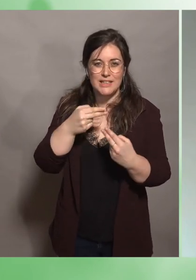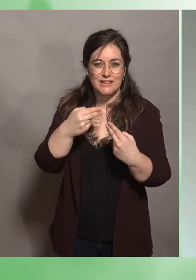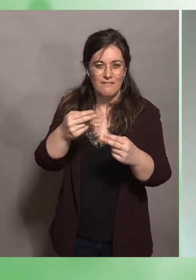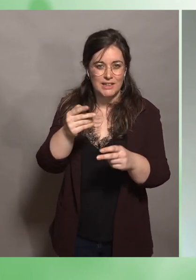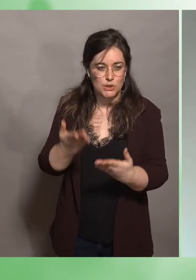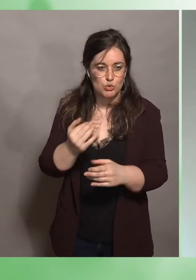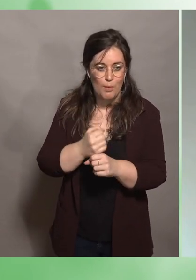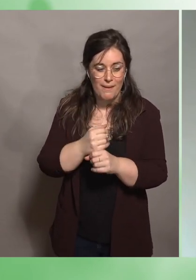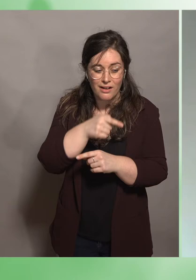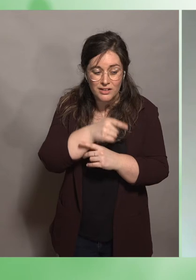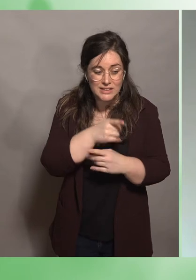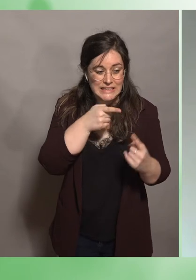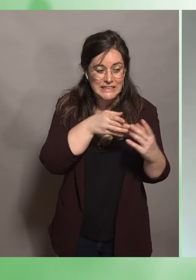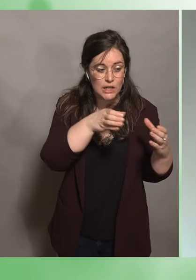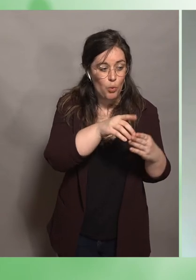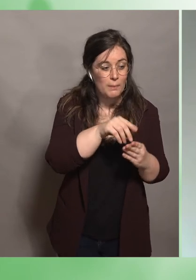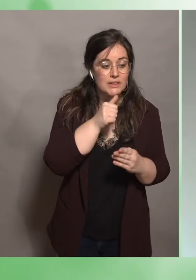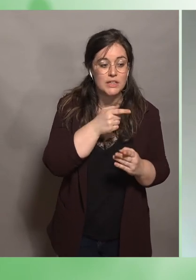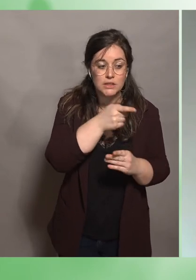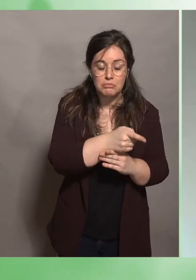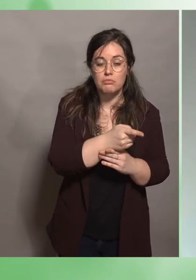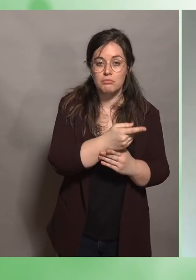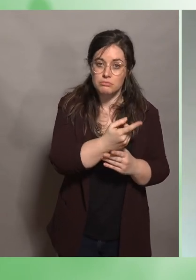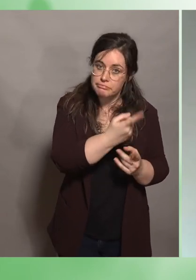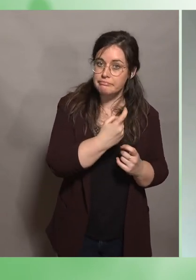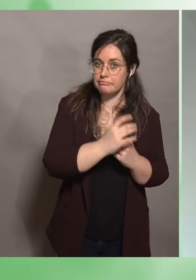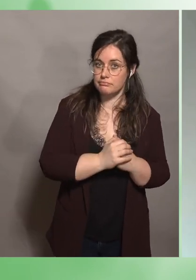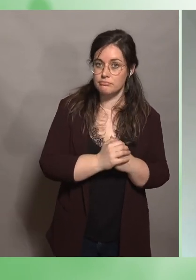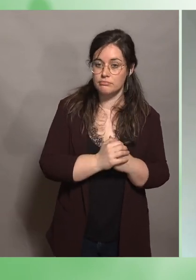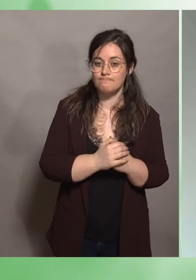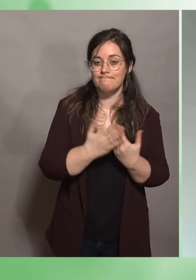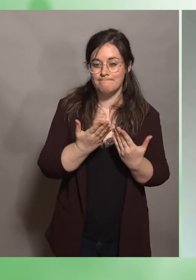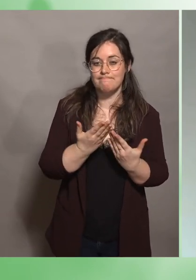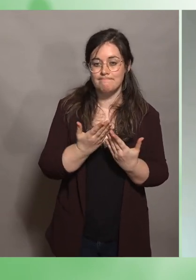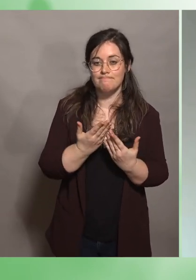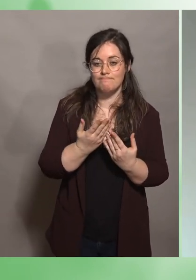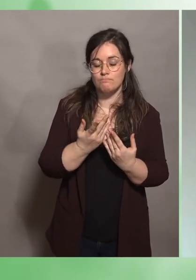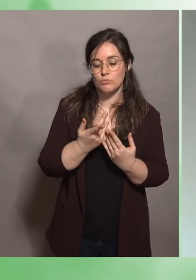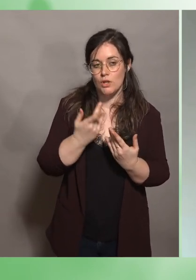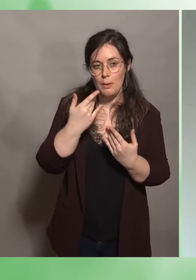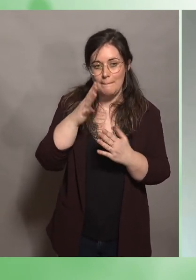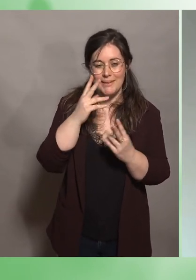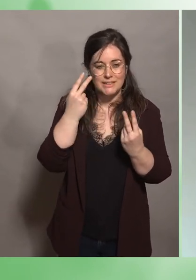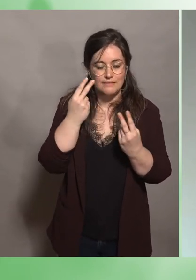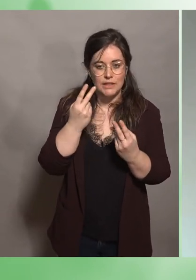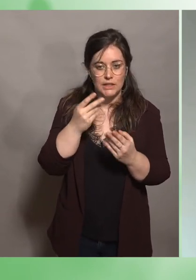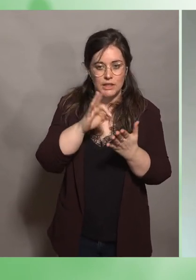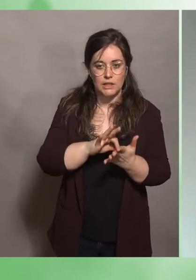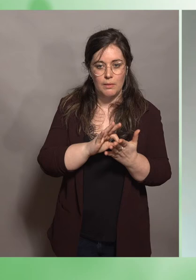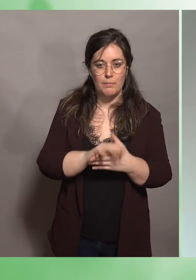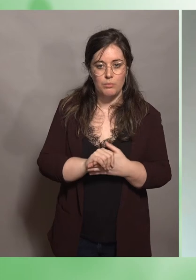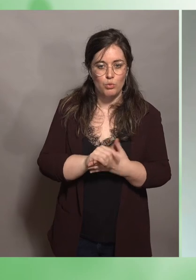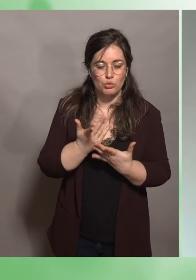diese Zielgruppe nicht direkt anzusprechen. Das ist einmal das sind so die Hard Facts, wenn Sie so wollen, oder die